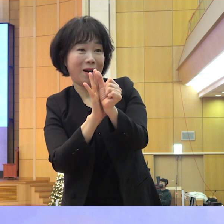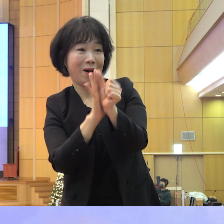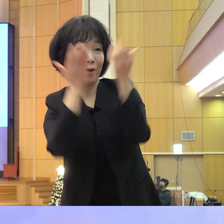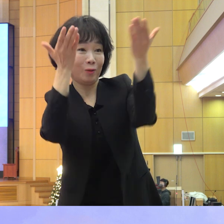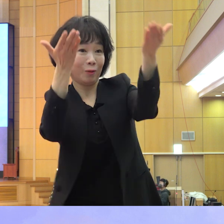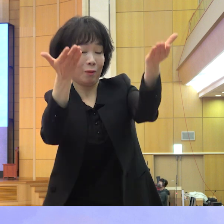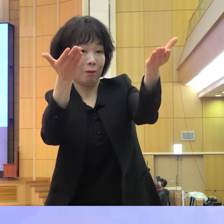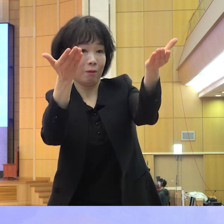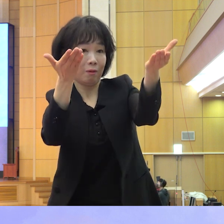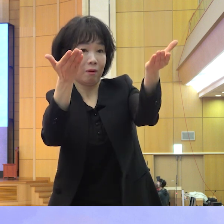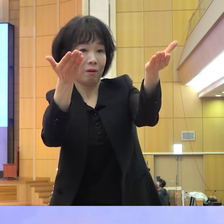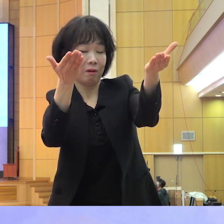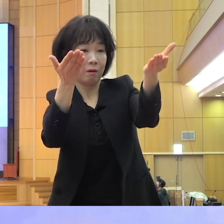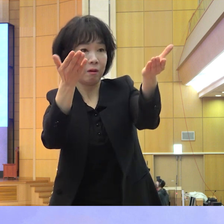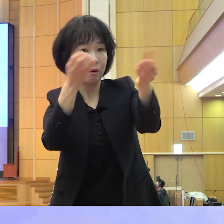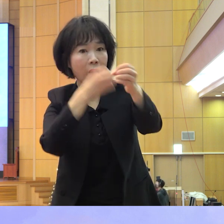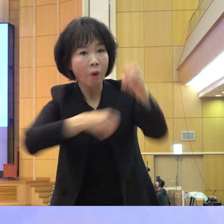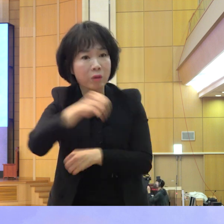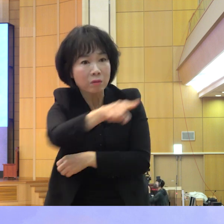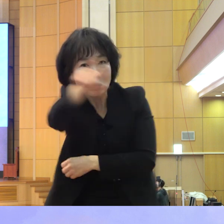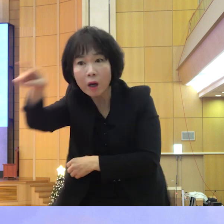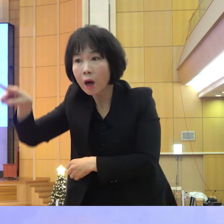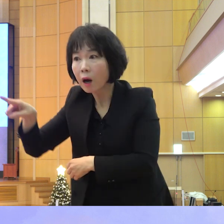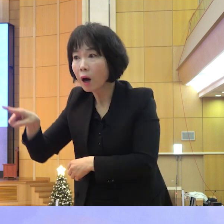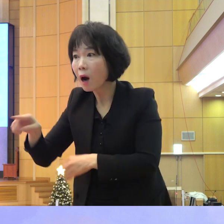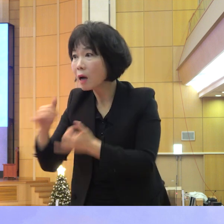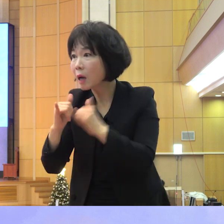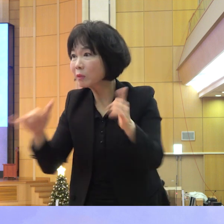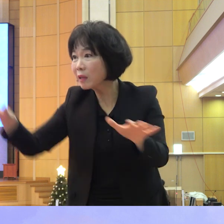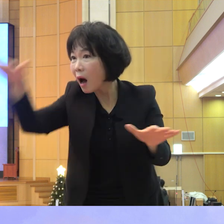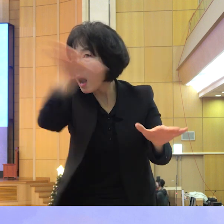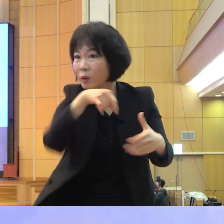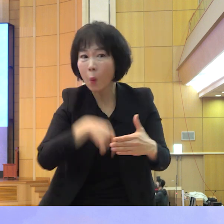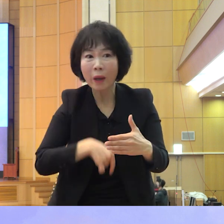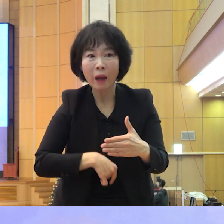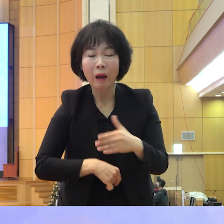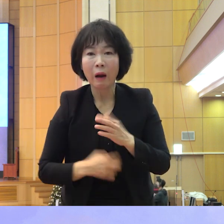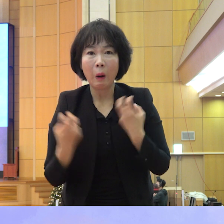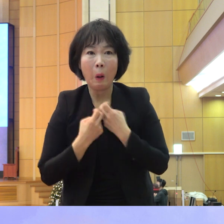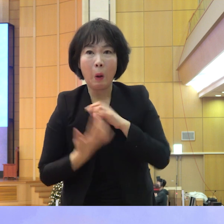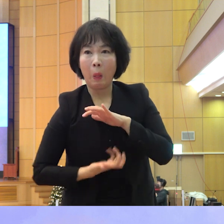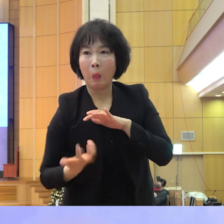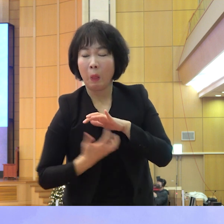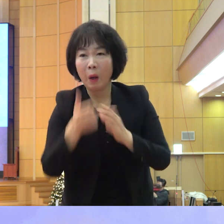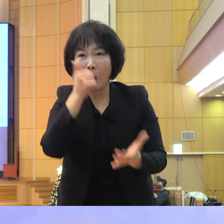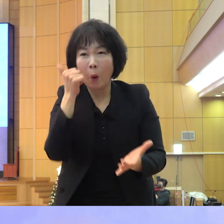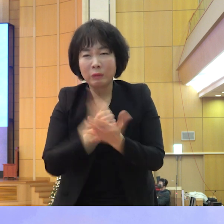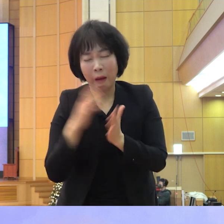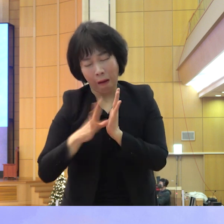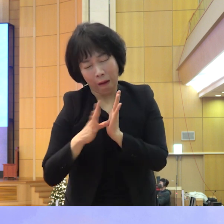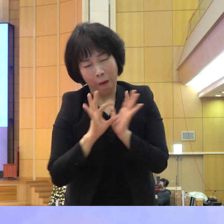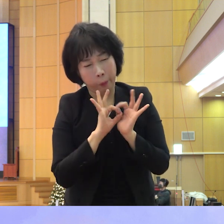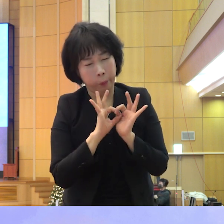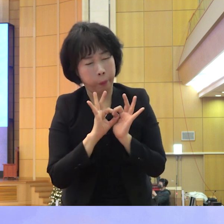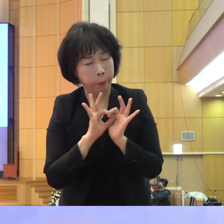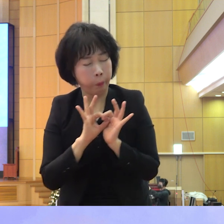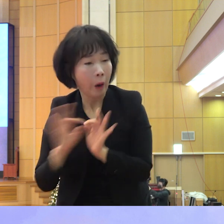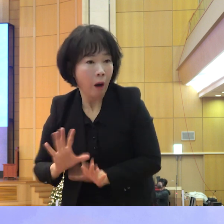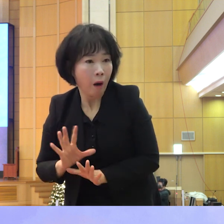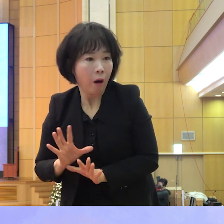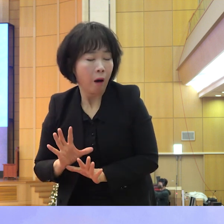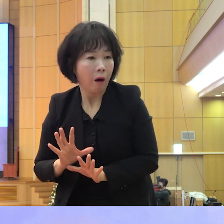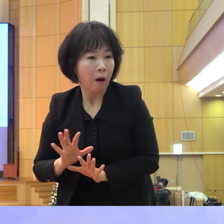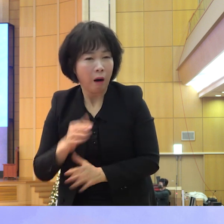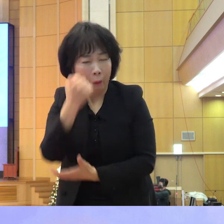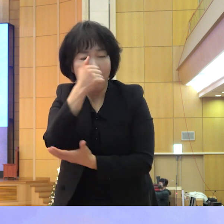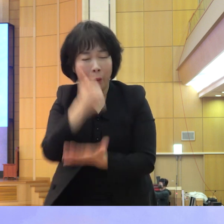어떻게 이렇게 사람들이 죄 가운데 이렇게 세상이 죄악으로 가득하고 사람들의